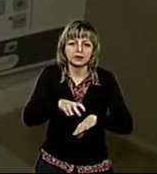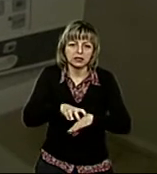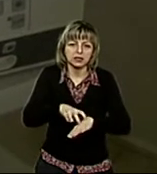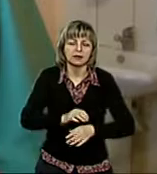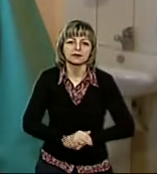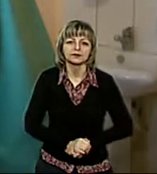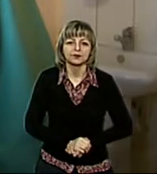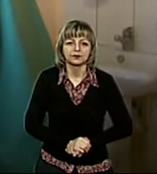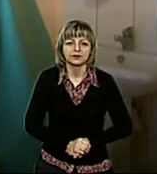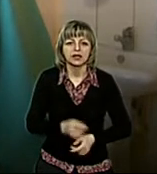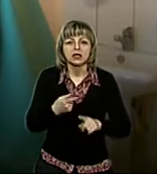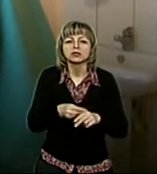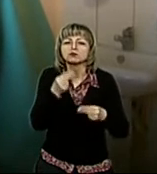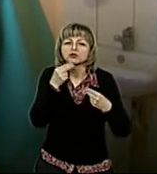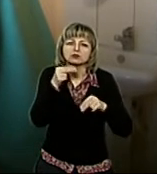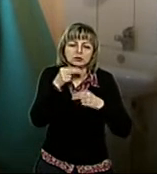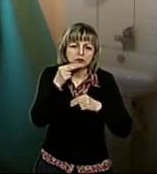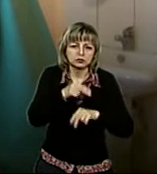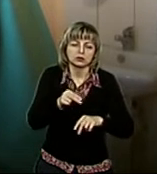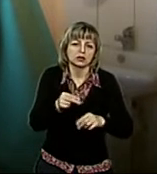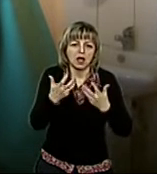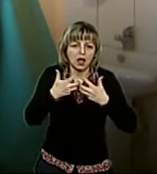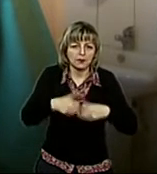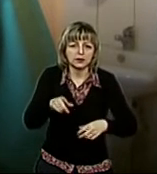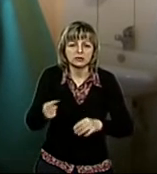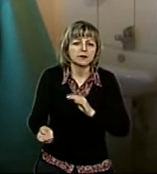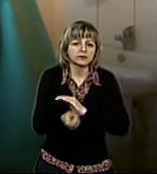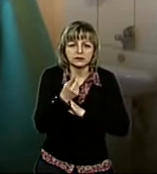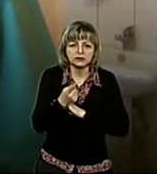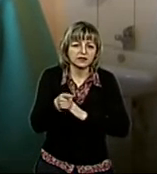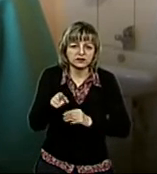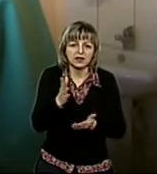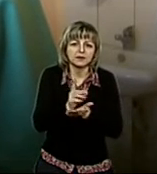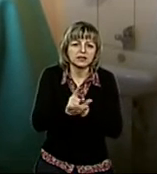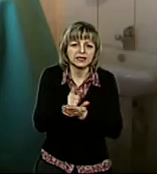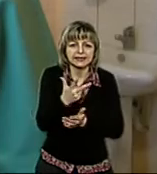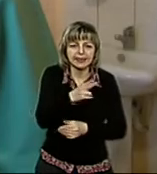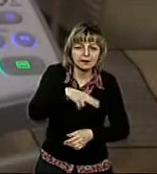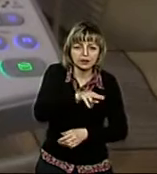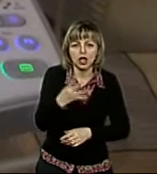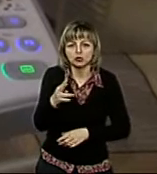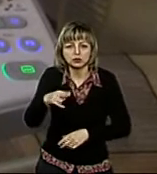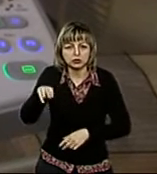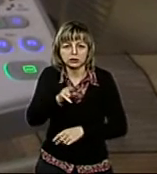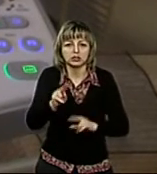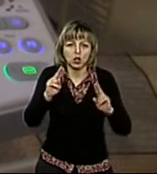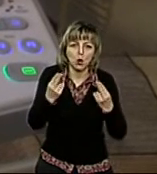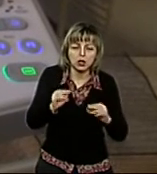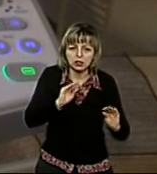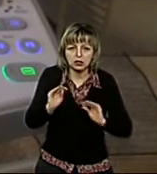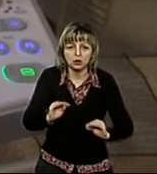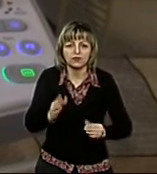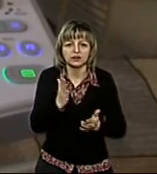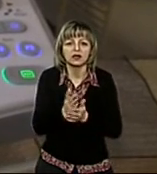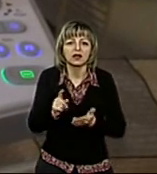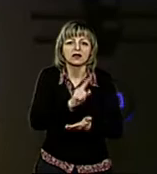Олександр Примачок. Це супер-супер сучасний апарат. В ньому появилися, крім того, що є функції 3D, 4D, кольорові доплери, і